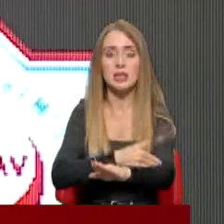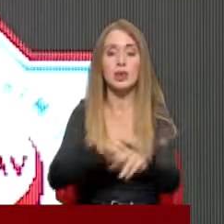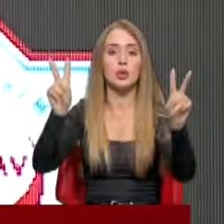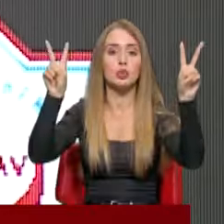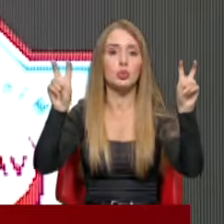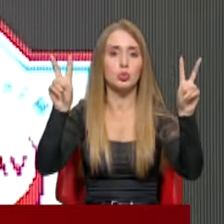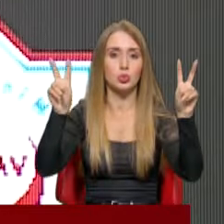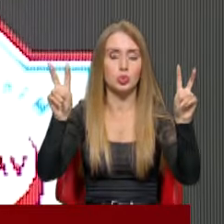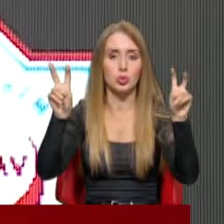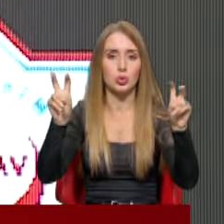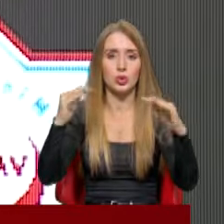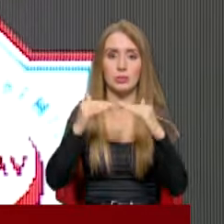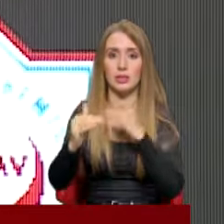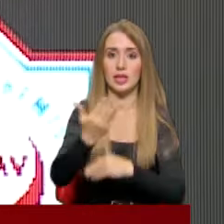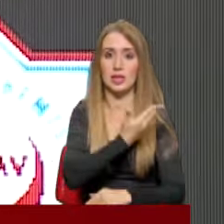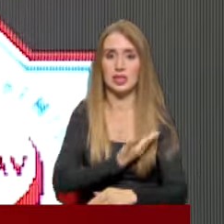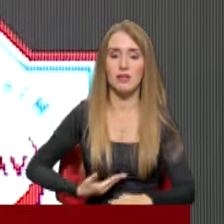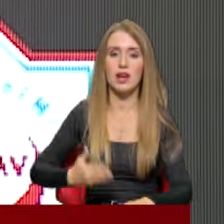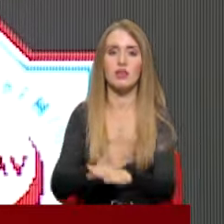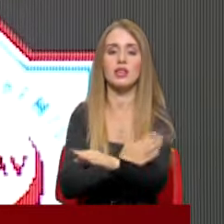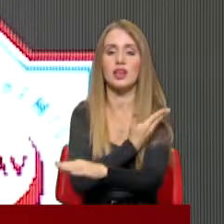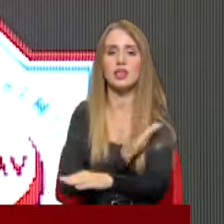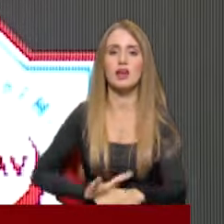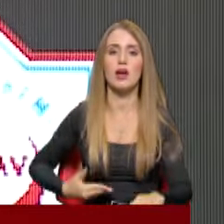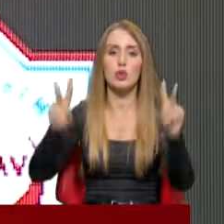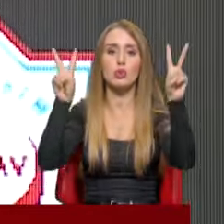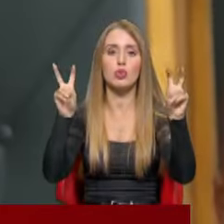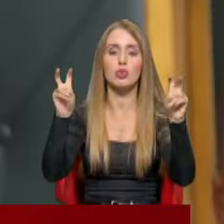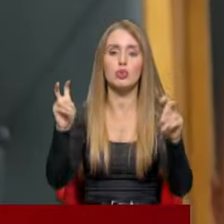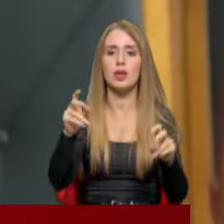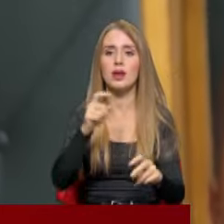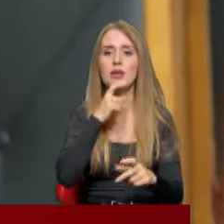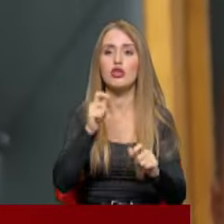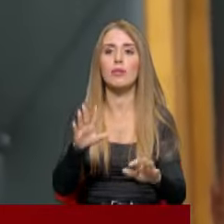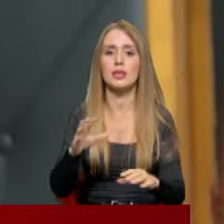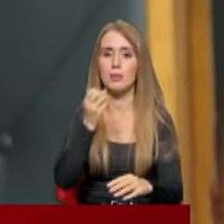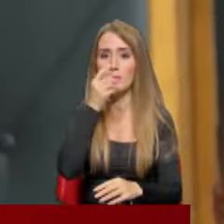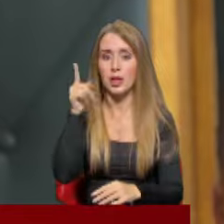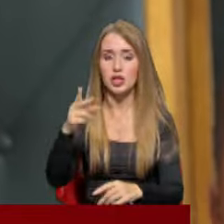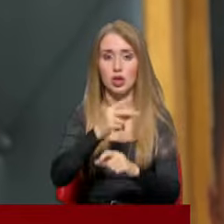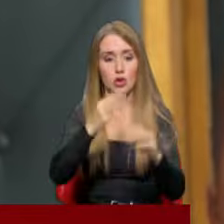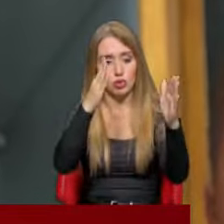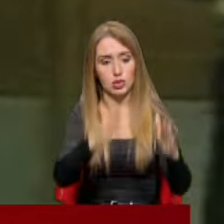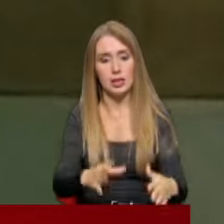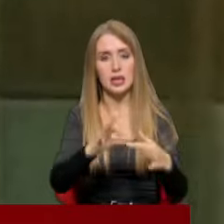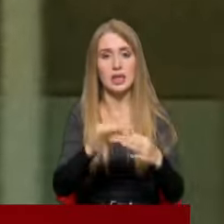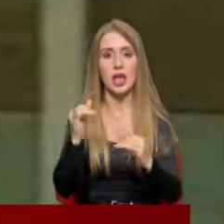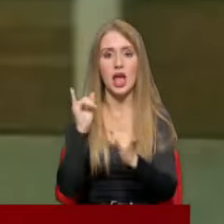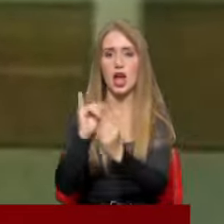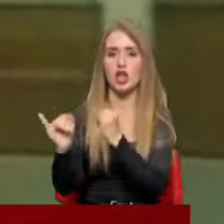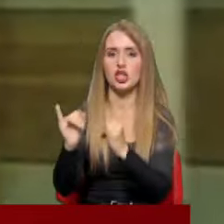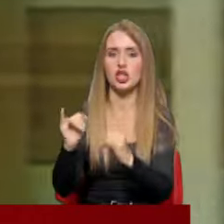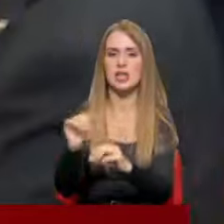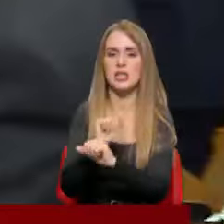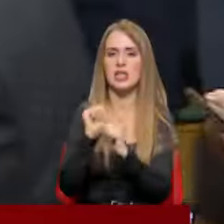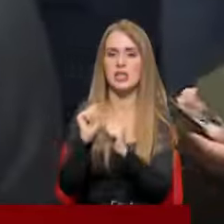kulvarında milletseverlik ve vatanseverlik yarışına girmesin. Bahçeli, Öcalan çıkışına yönelik eleştirilere sert yanıt